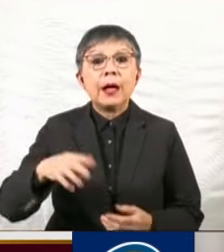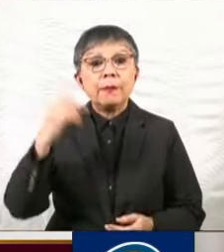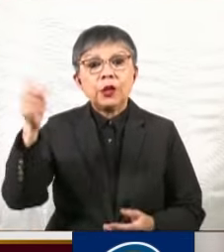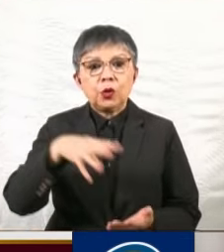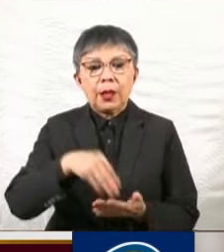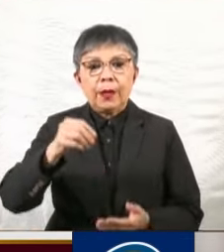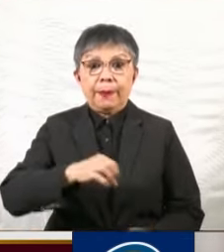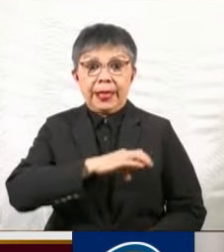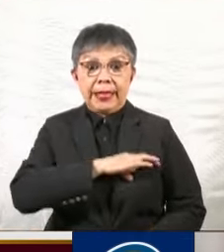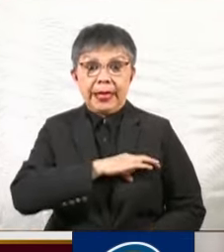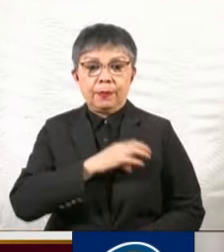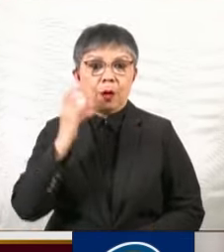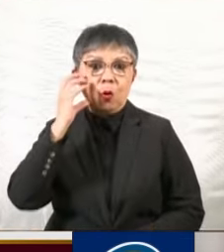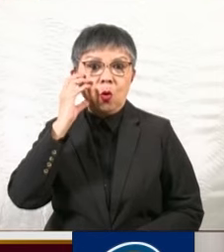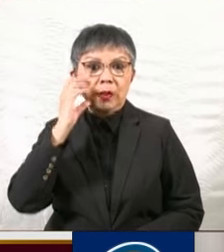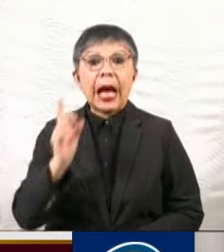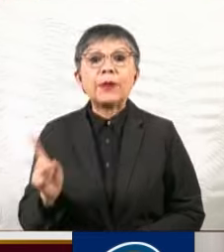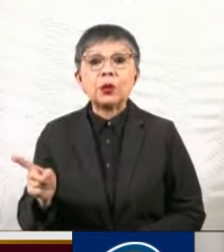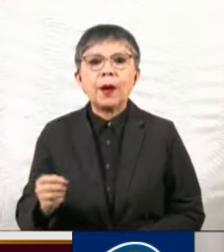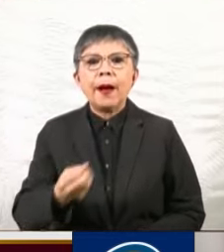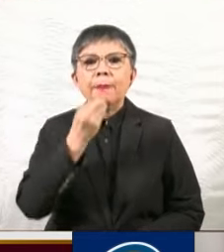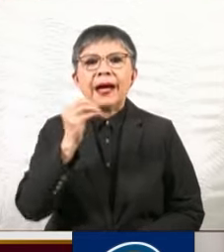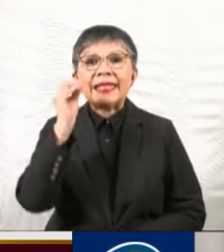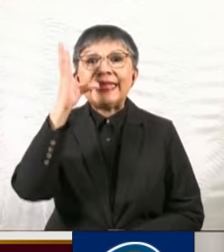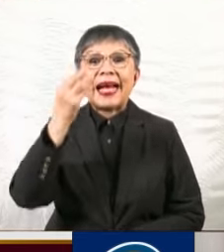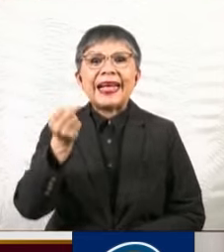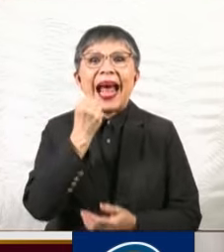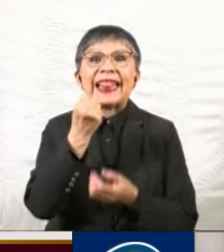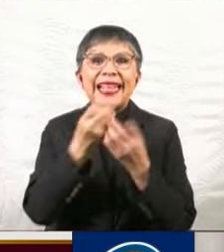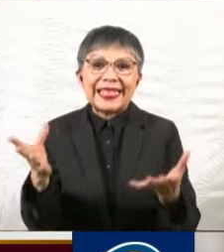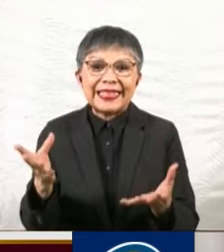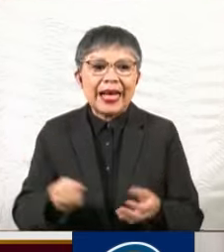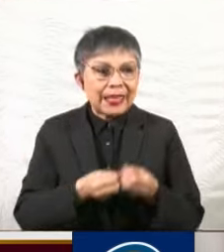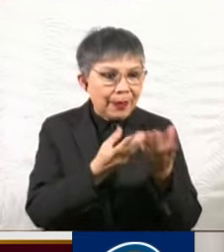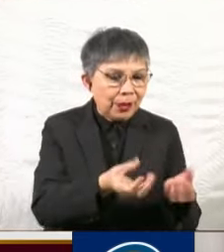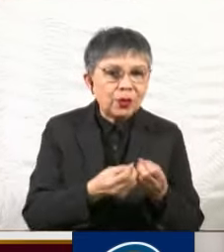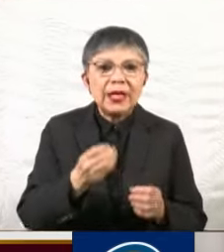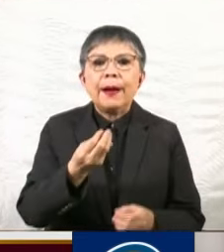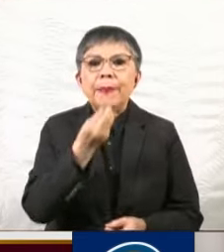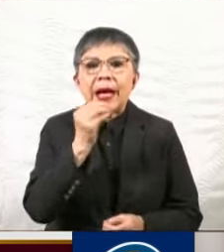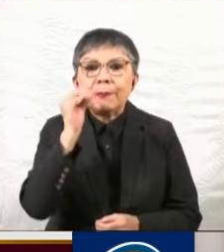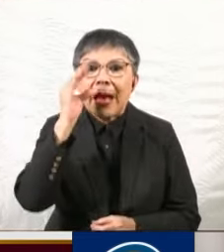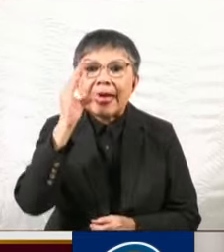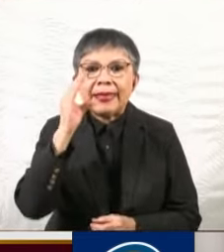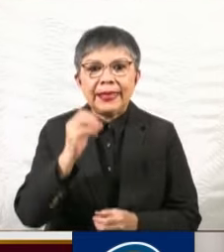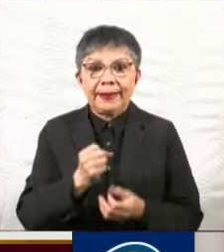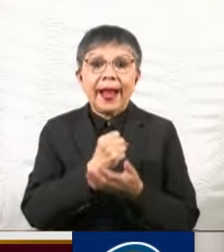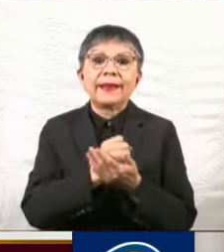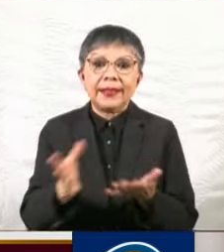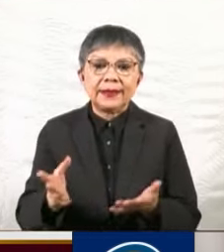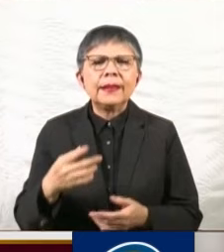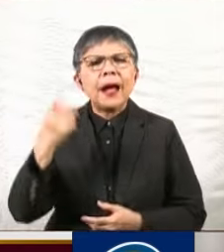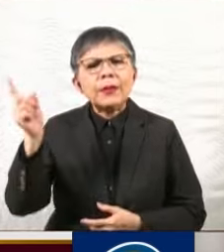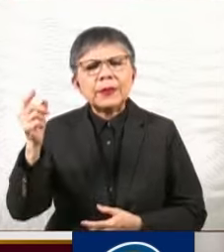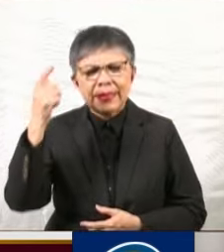oleh presiden Prabowo Subianto yaitu makan siang gratis maka kami berikan sarapan gratis di pagi hari Karena kami